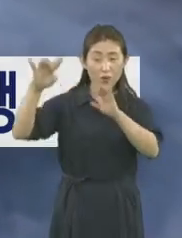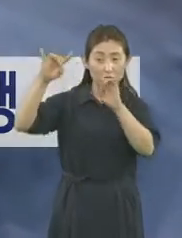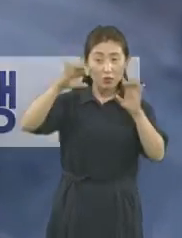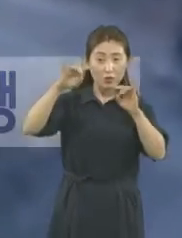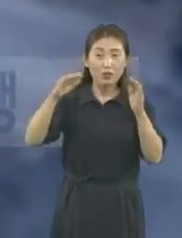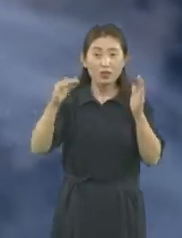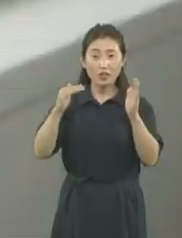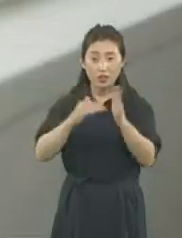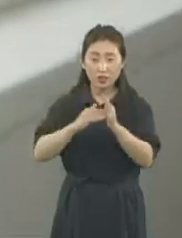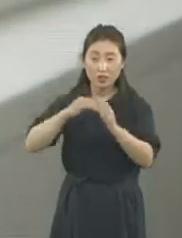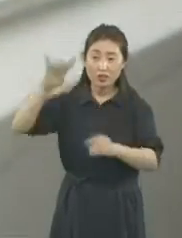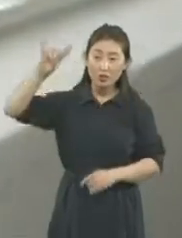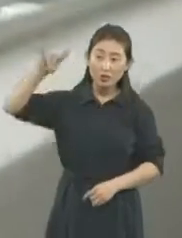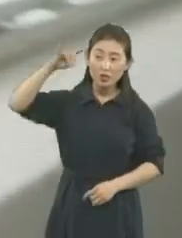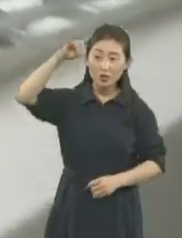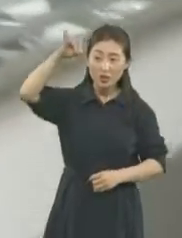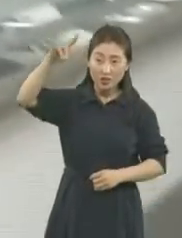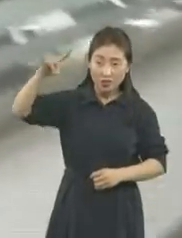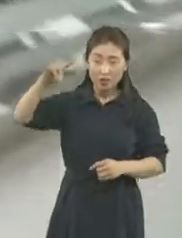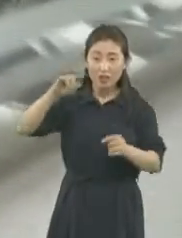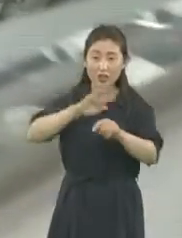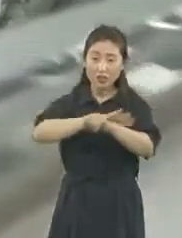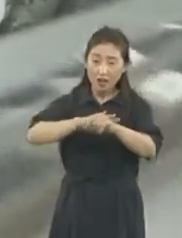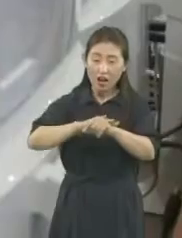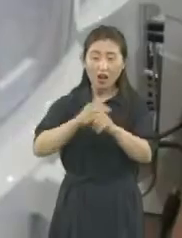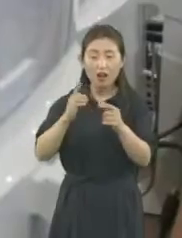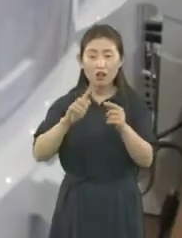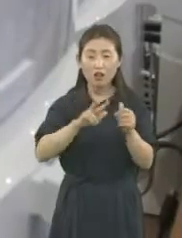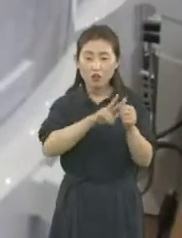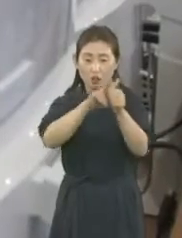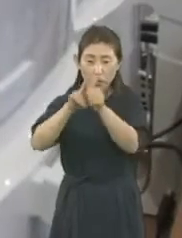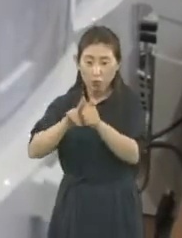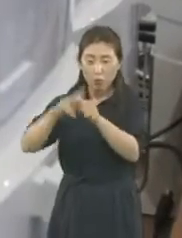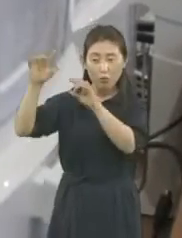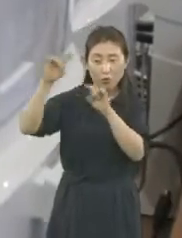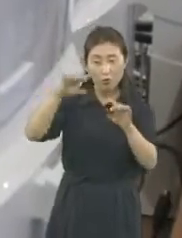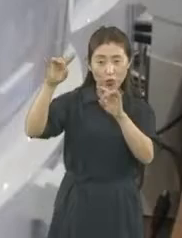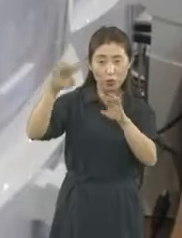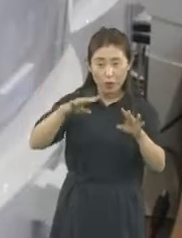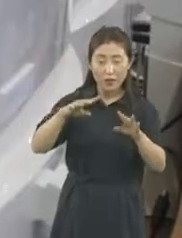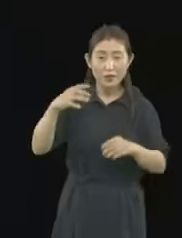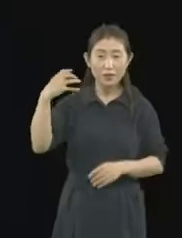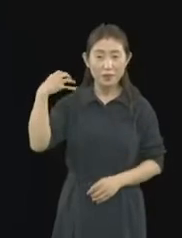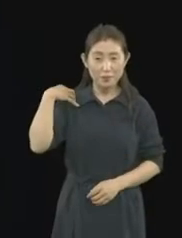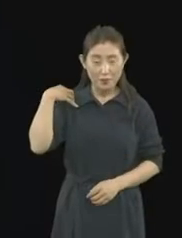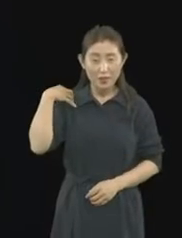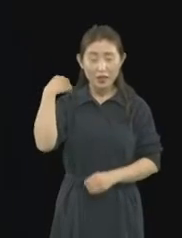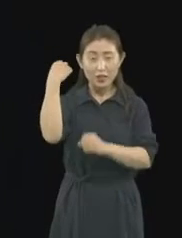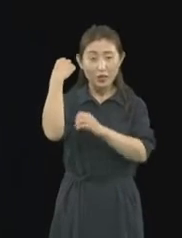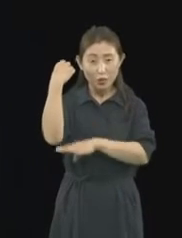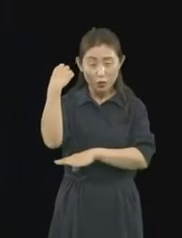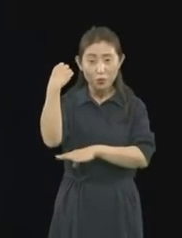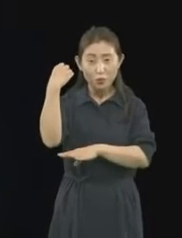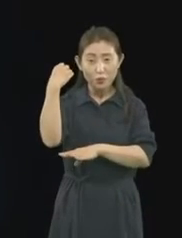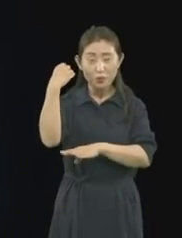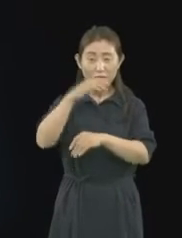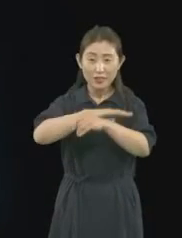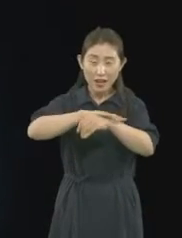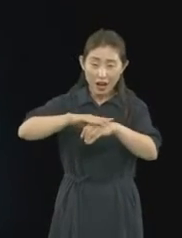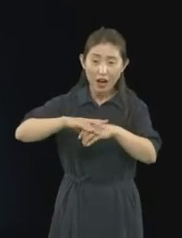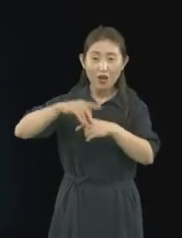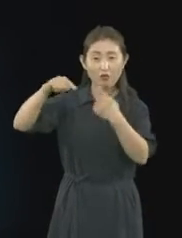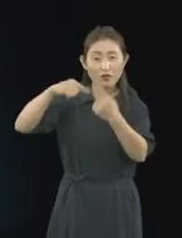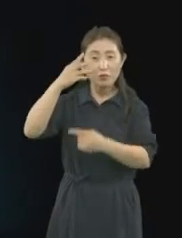교신에서 위성 자세 제어에 필요한 궤도 정보를 전송하는 등 임무 수행을 위한 기초 작업이